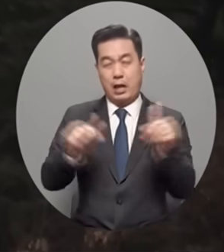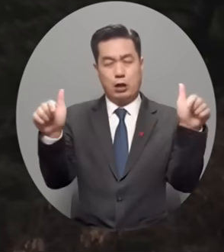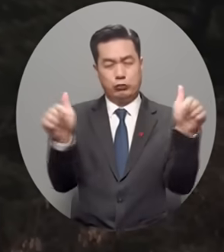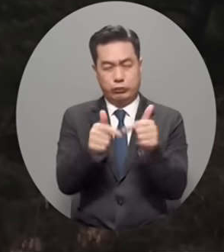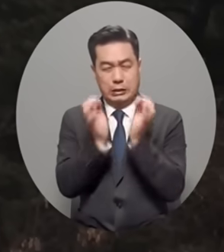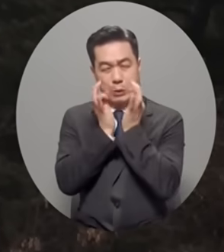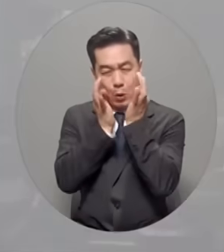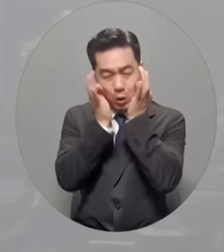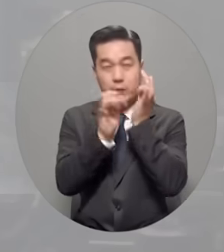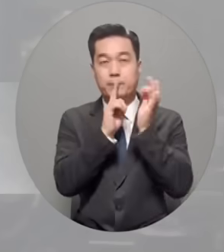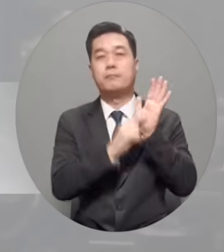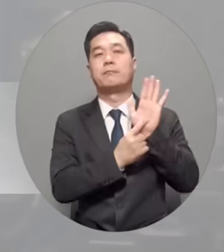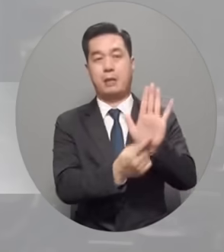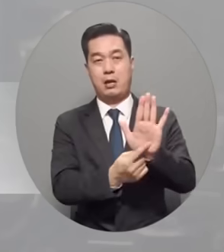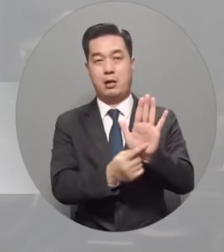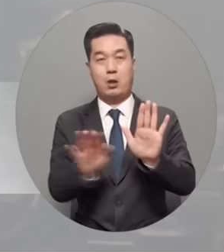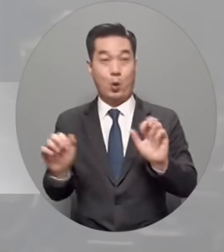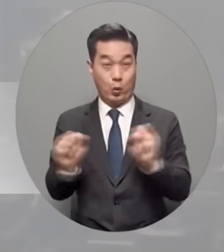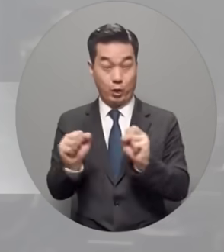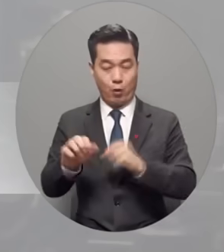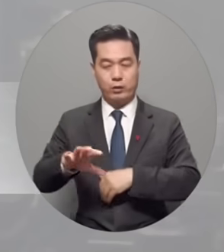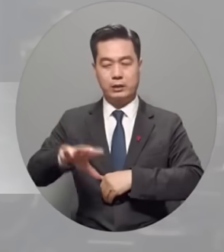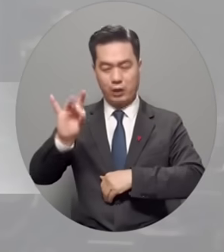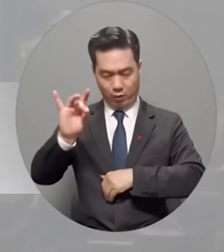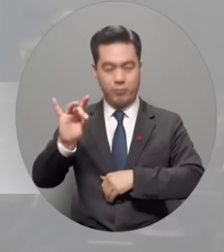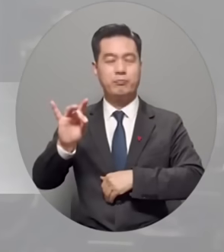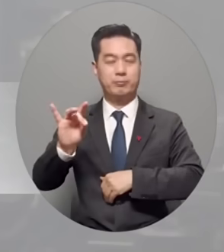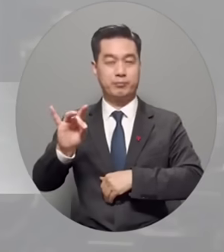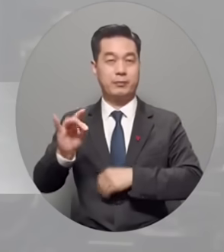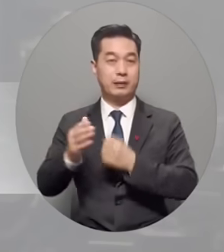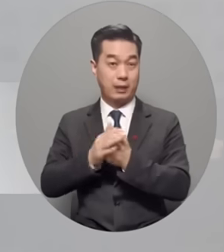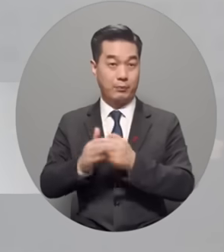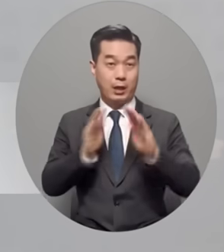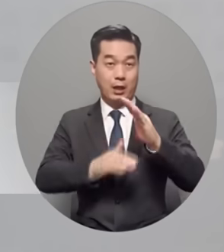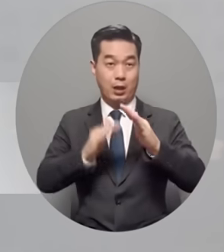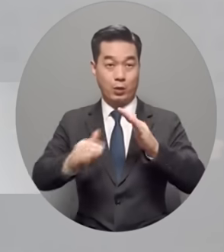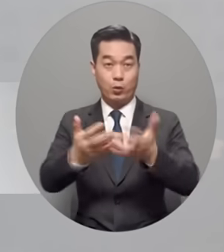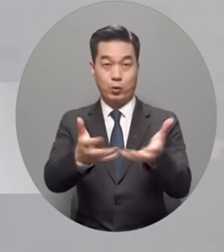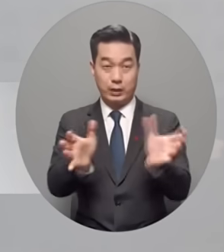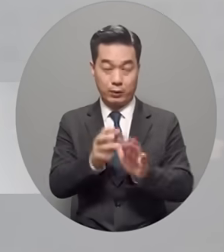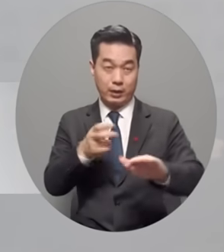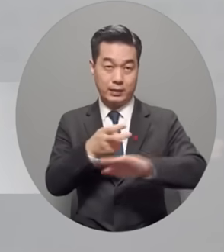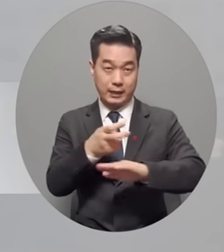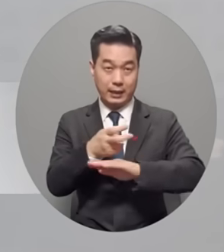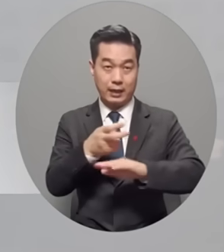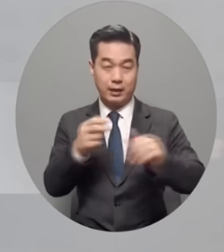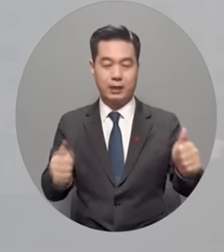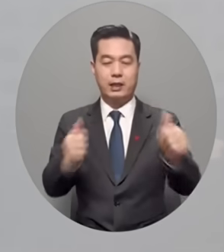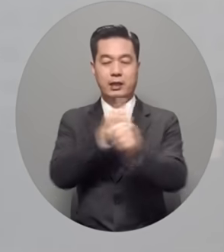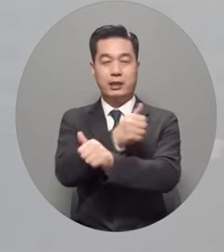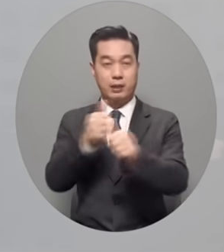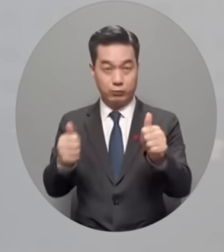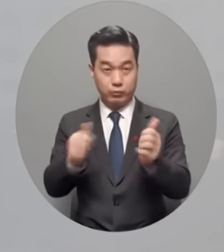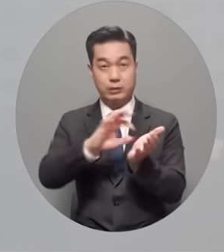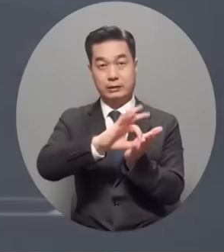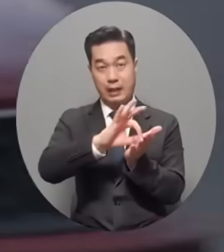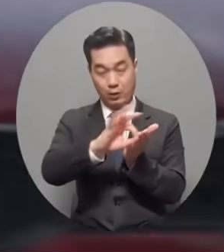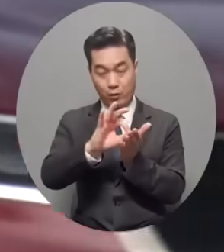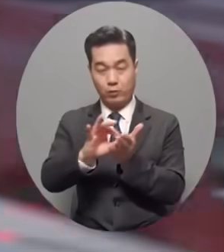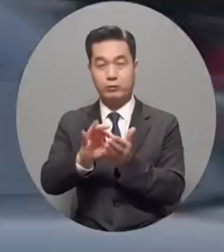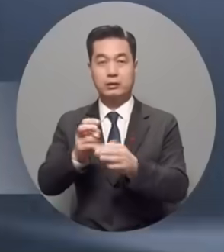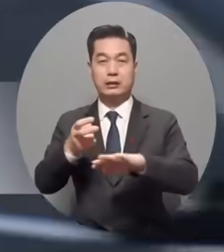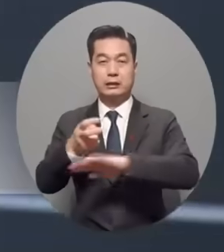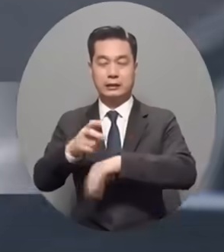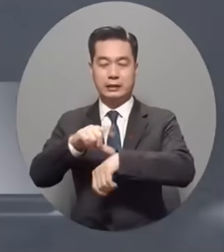발표했습니다. 이는 올겨울 첫 저감 조치로 공공기관 차량 2부제와 사업장 단축 운영 등이 실시됩니다.